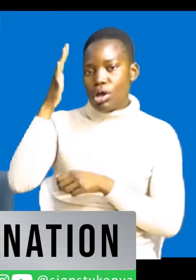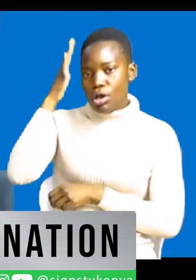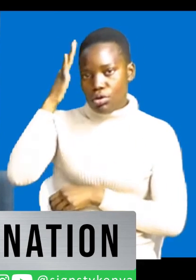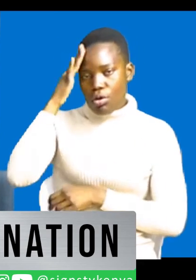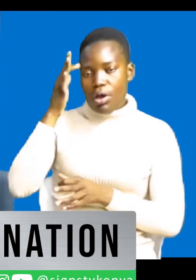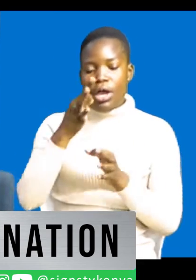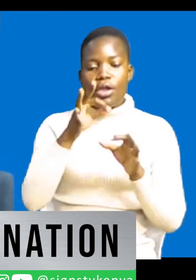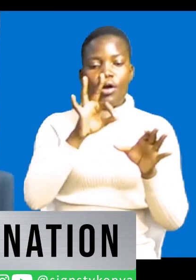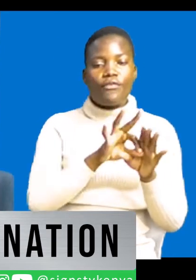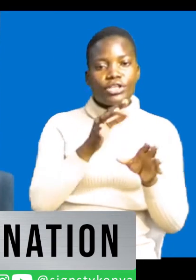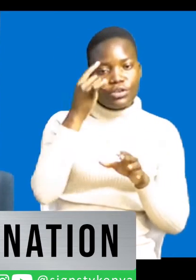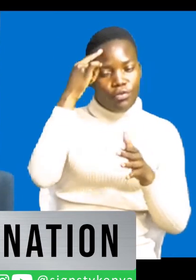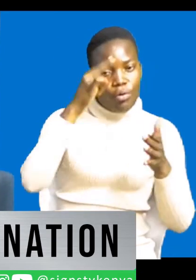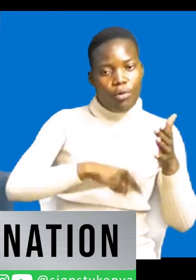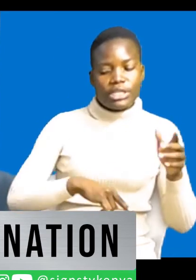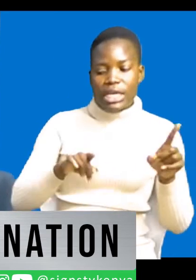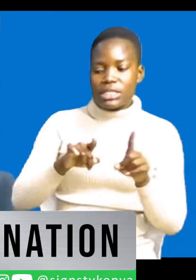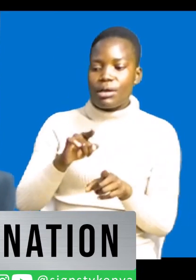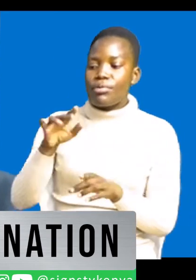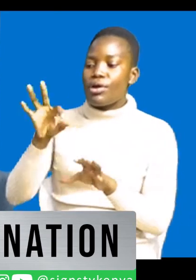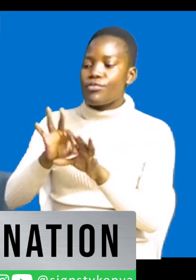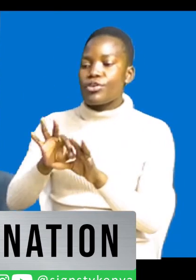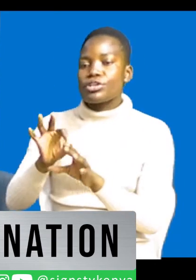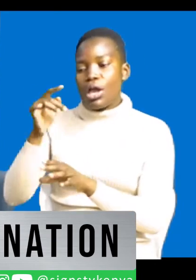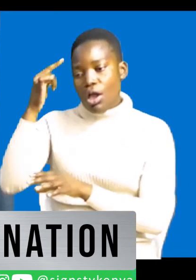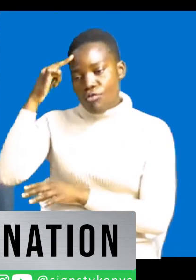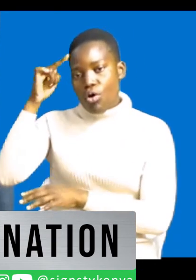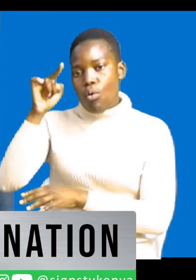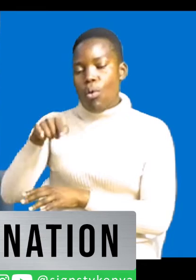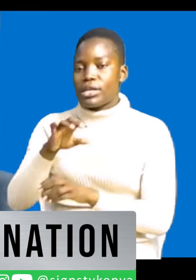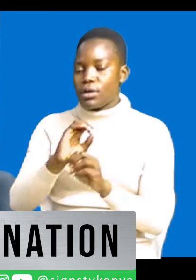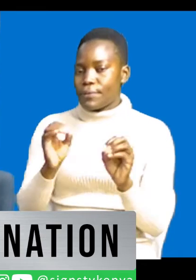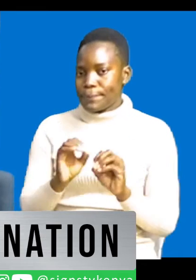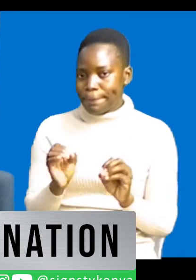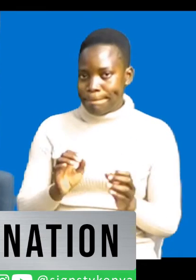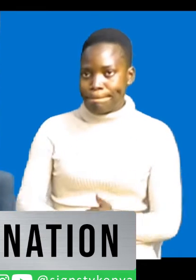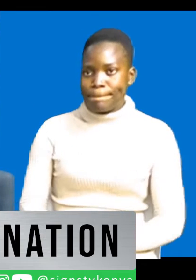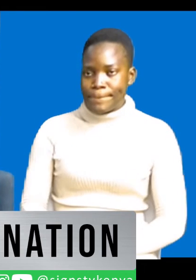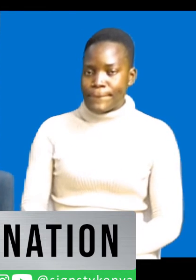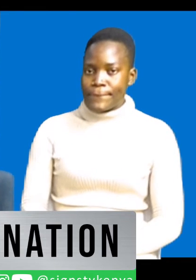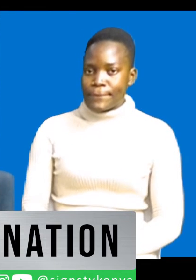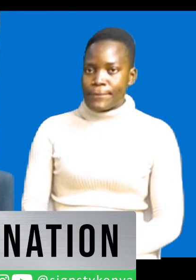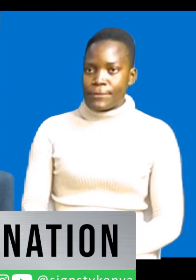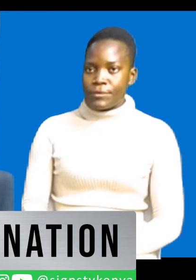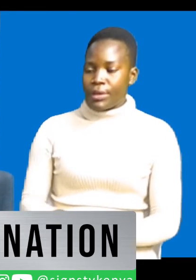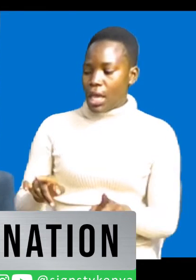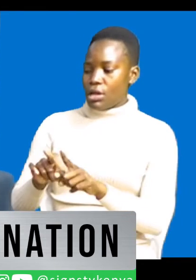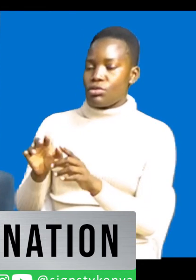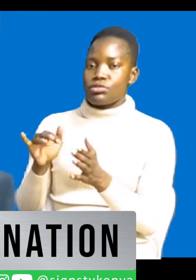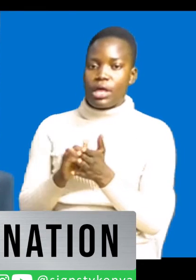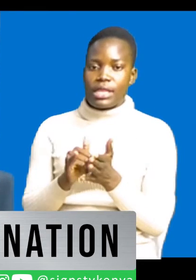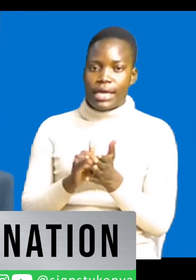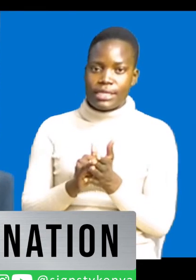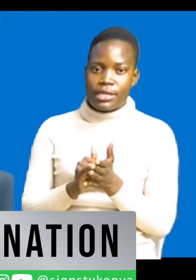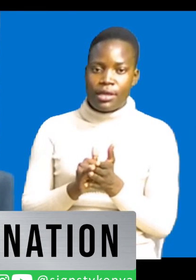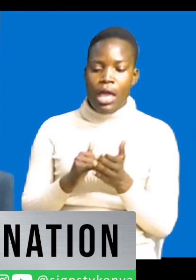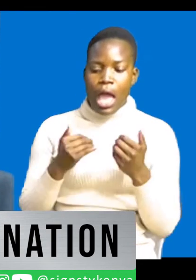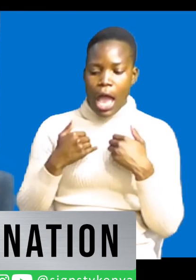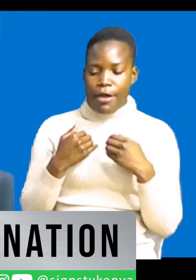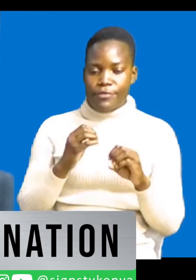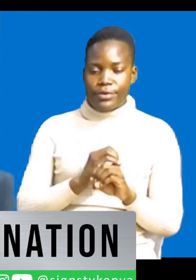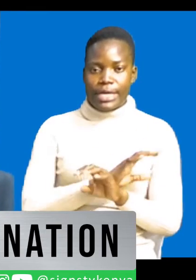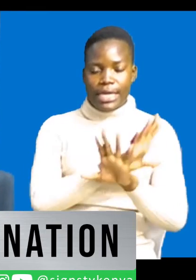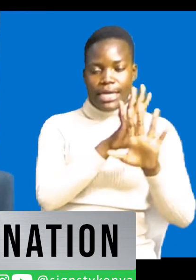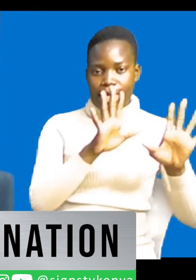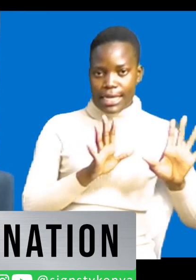ulikuwa unavotia nini na ulikuwa unavotia nini. But sasa pia hiyo it might not bring out the clear whatever,